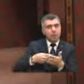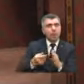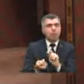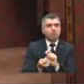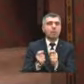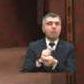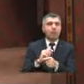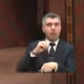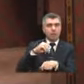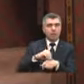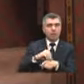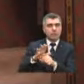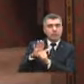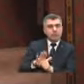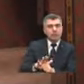إقصاء